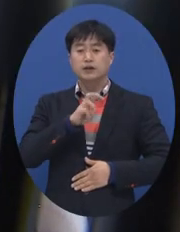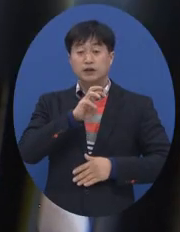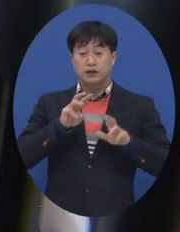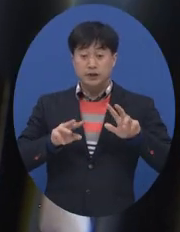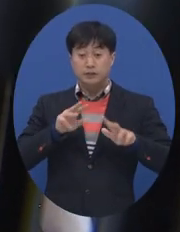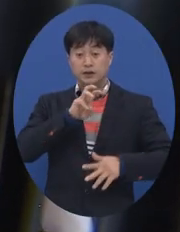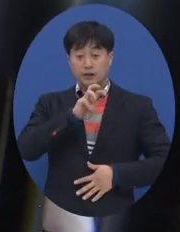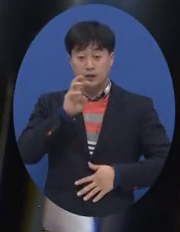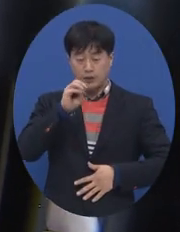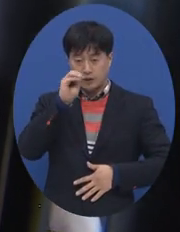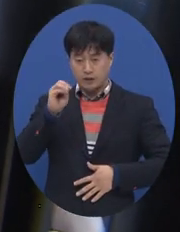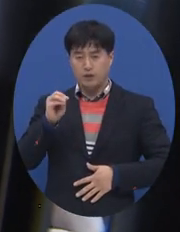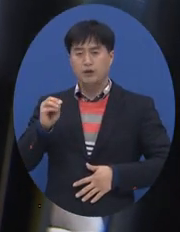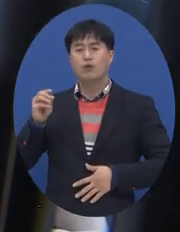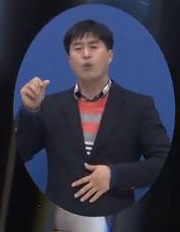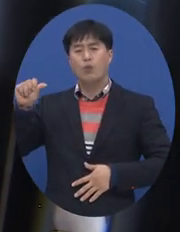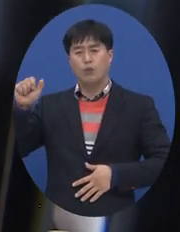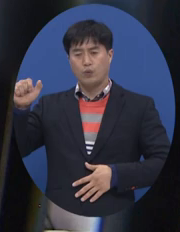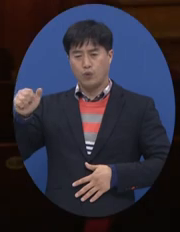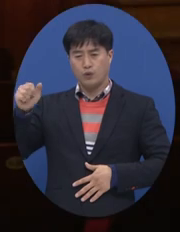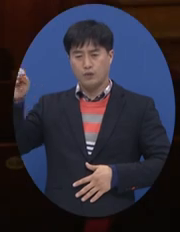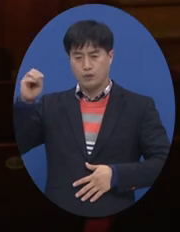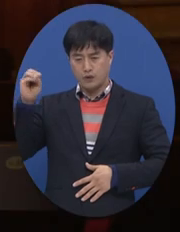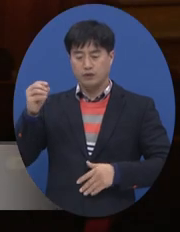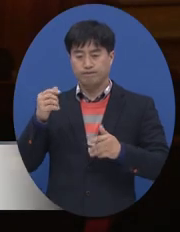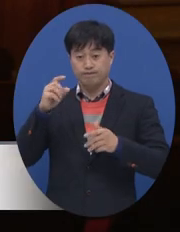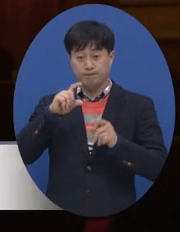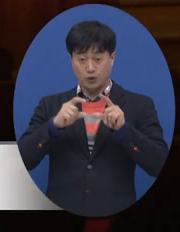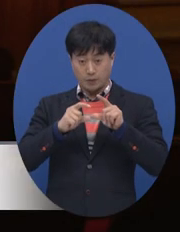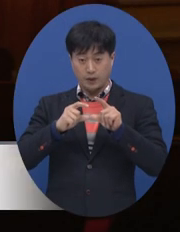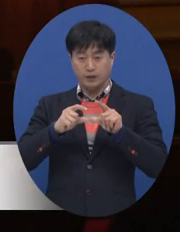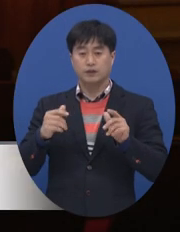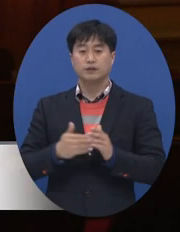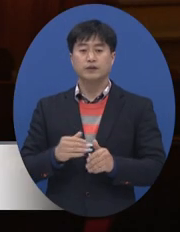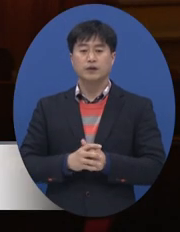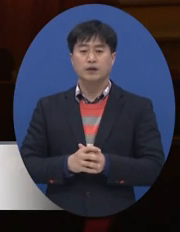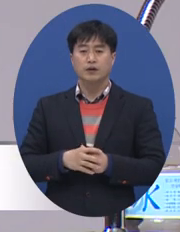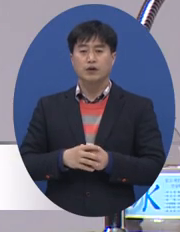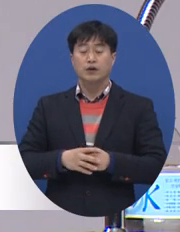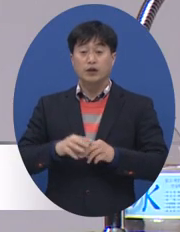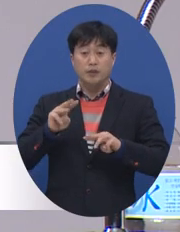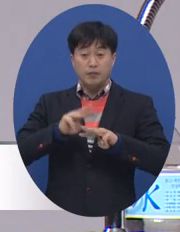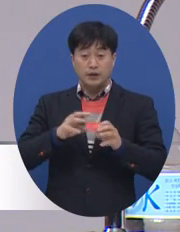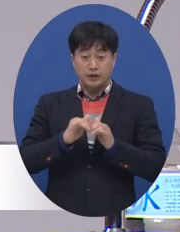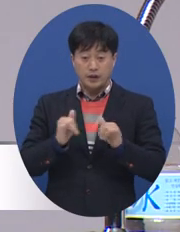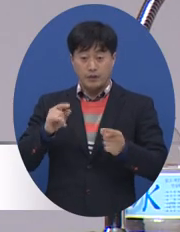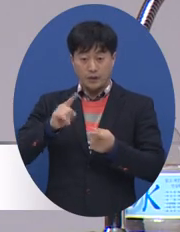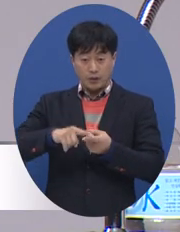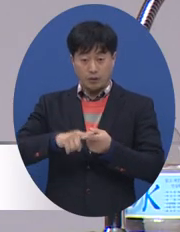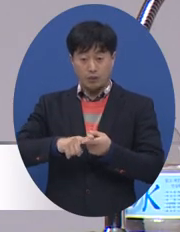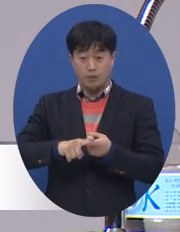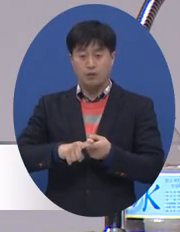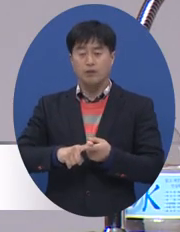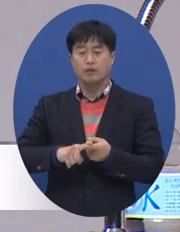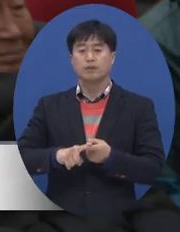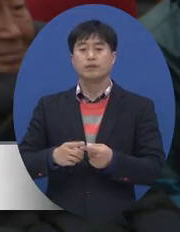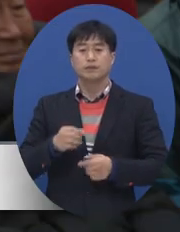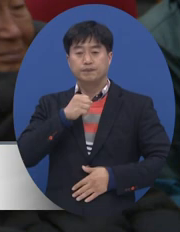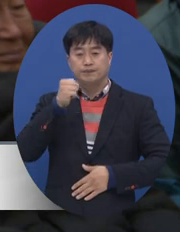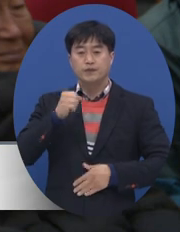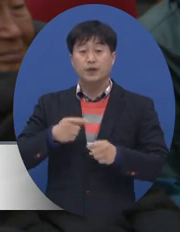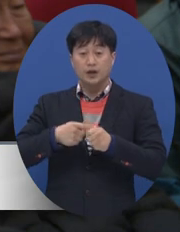50%까지 늘어나 반값 교통비가 이뤄집니다. 농민기본소득 운영체계 구축 사업비도 원안대로 통과돼 내년